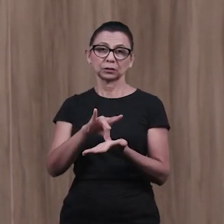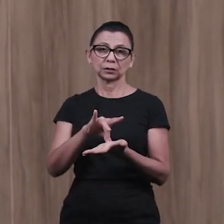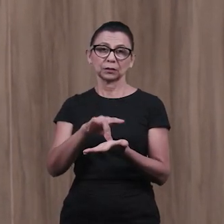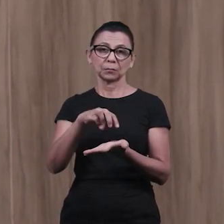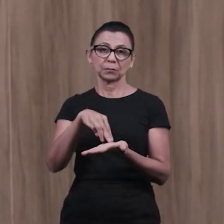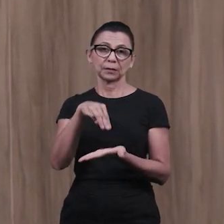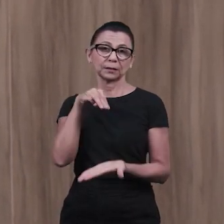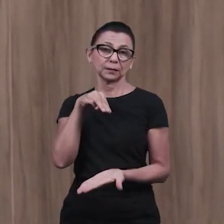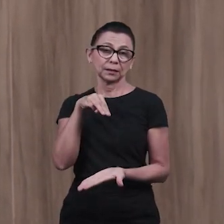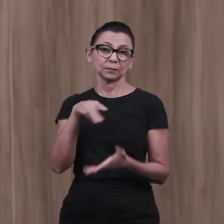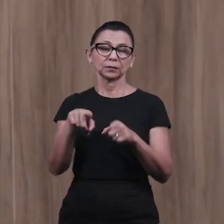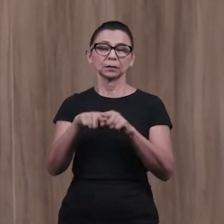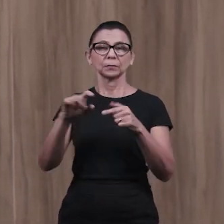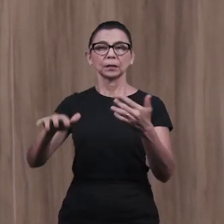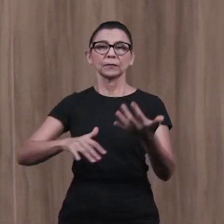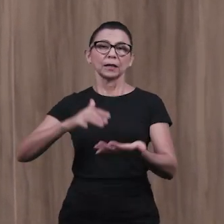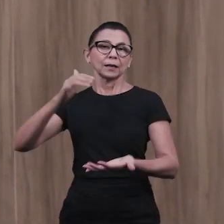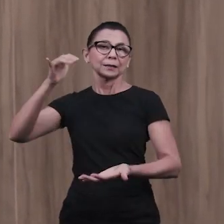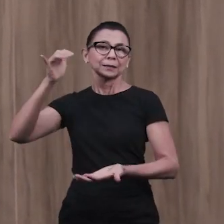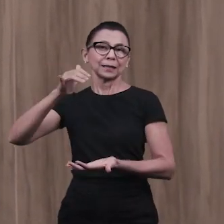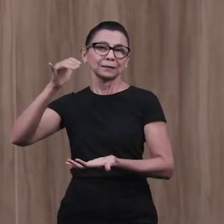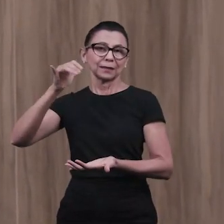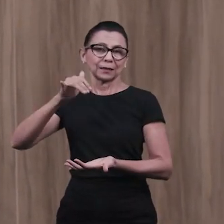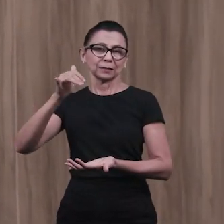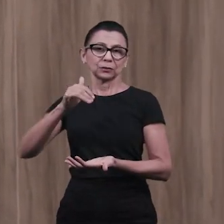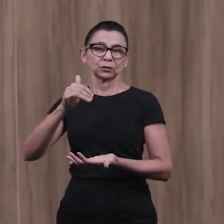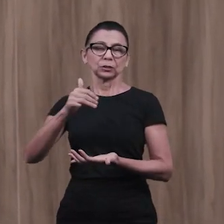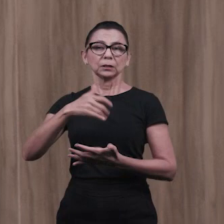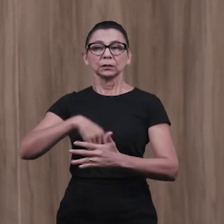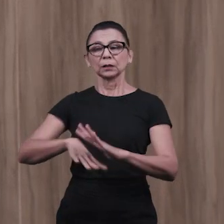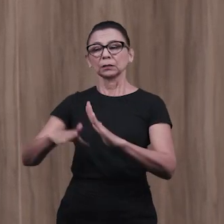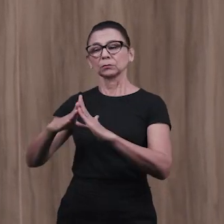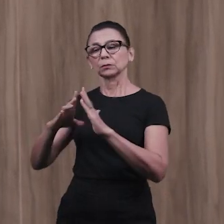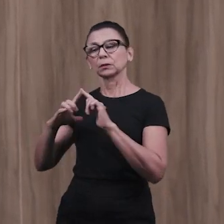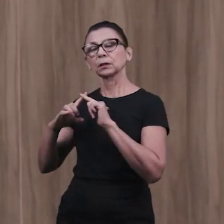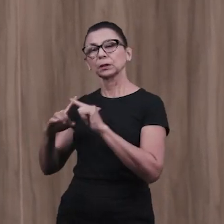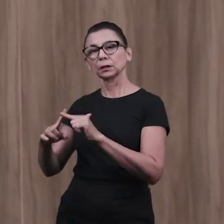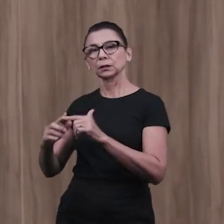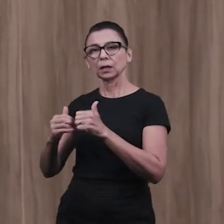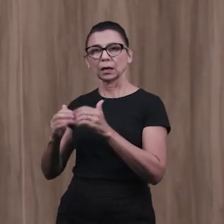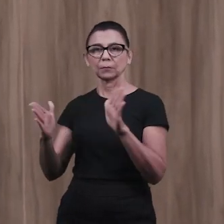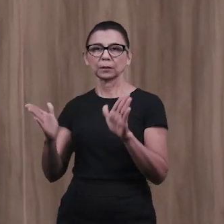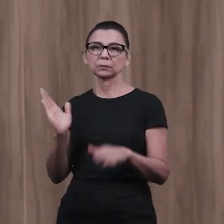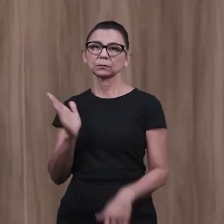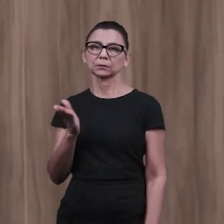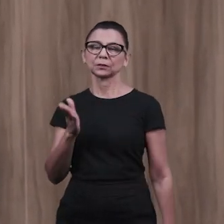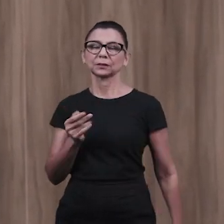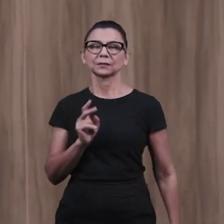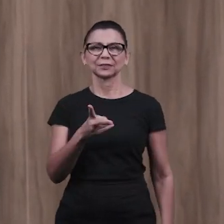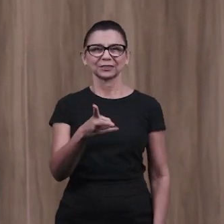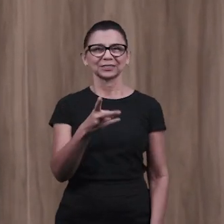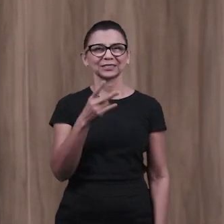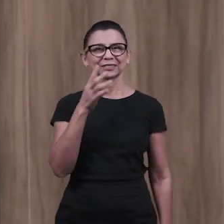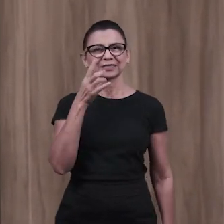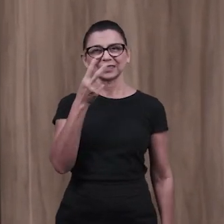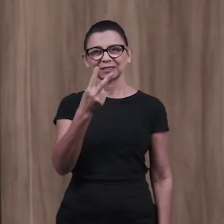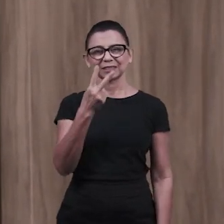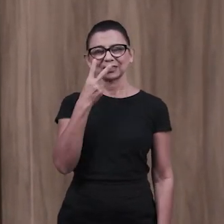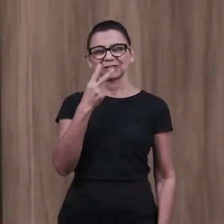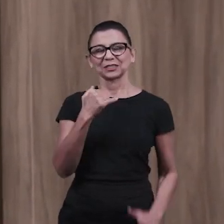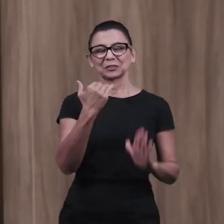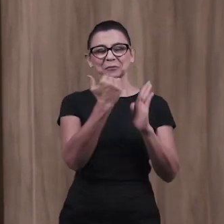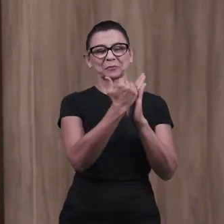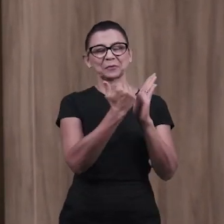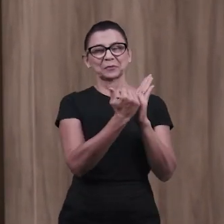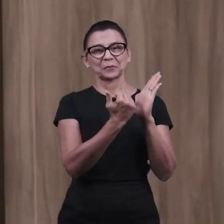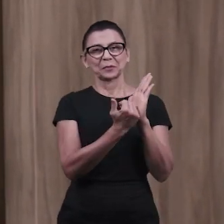de YouTube de l'Église et via satellite dans le temple qui sont déjà ouverts. Continuez à assister à la programmation avec les volets